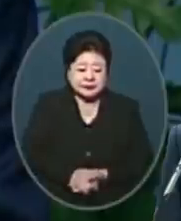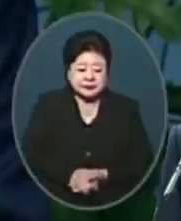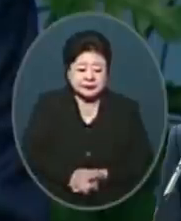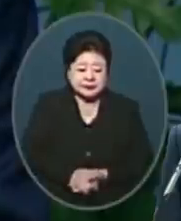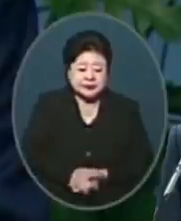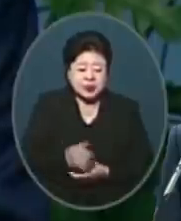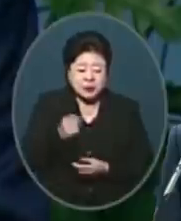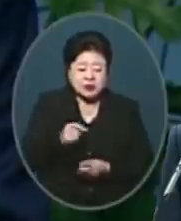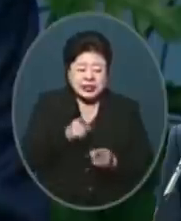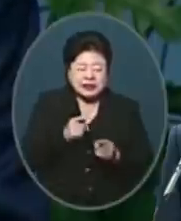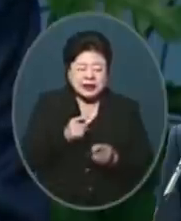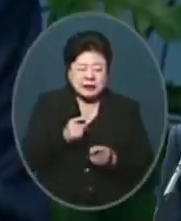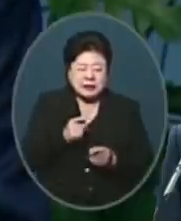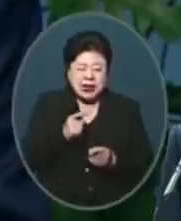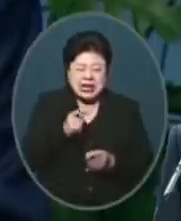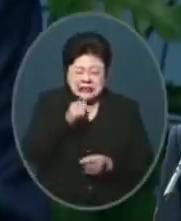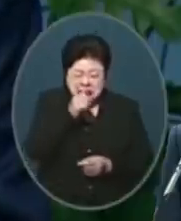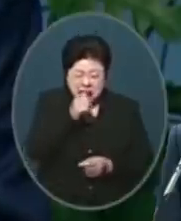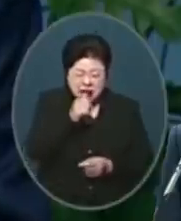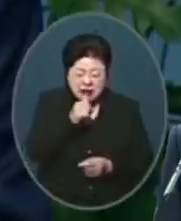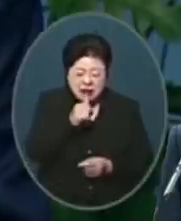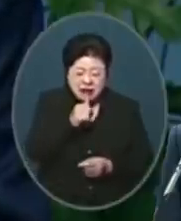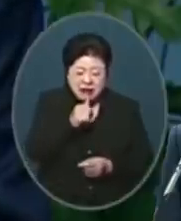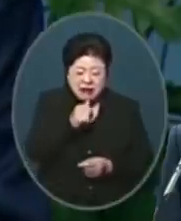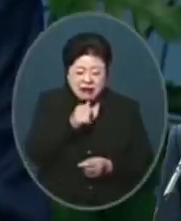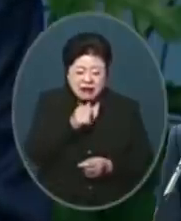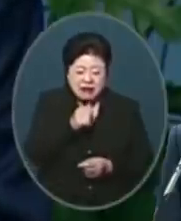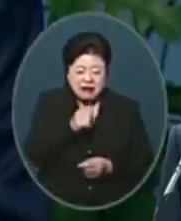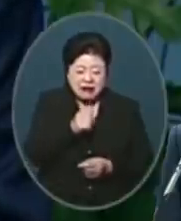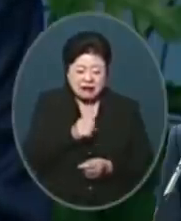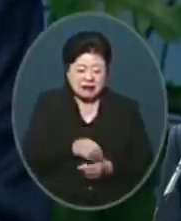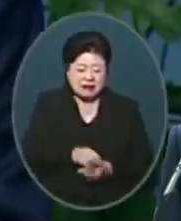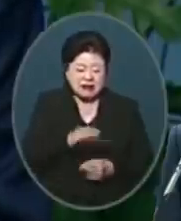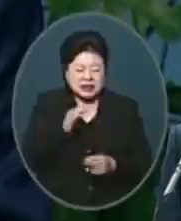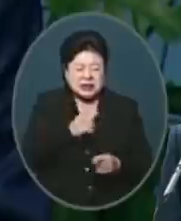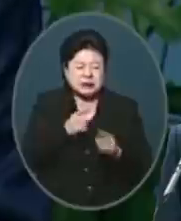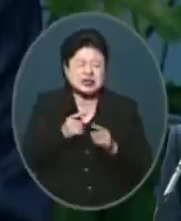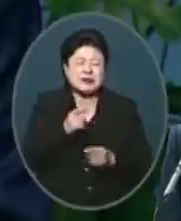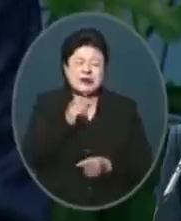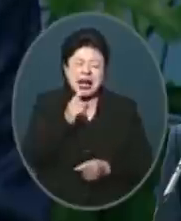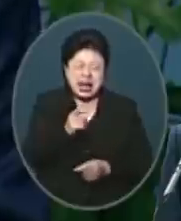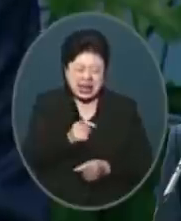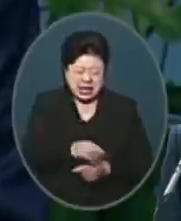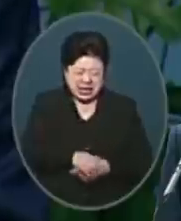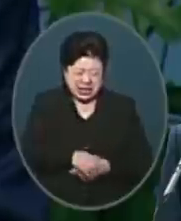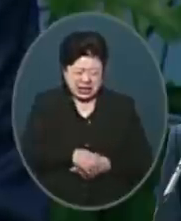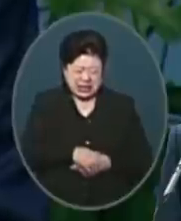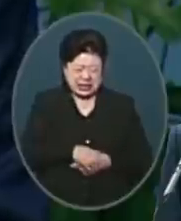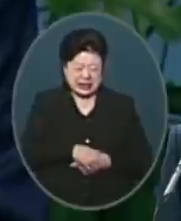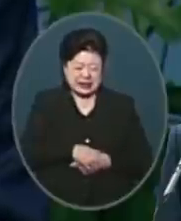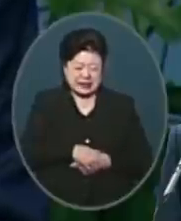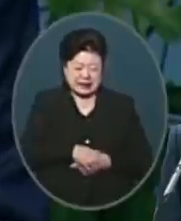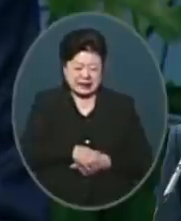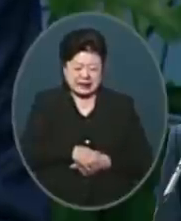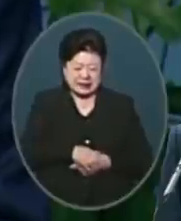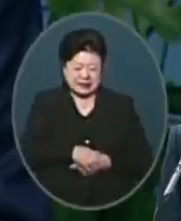그런 말을 하는 사람이 있는데, 어디에서 그런 훌륭한 아이디어가 생겼는지